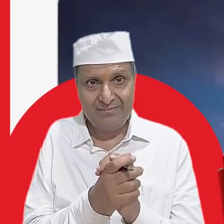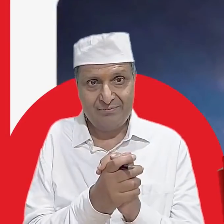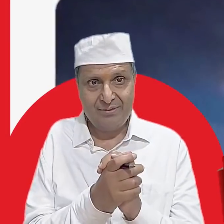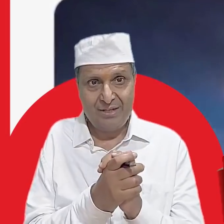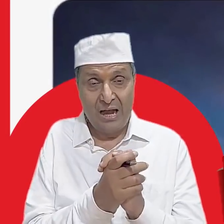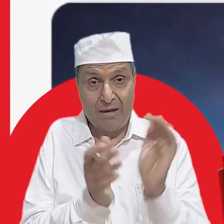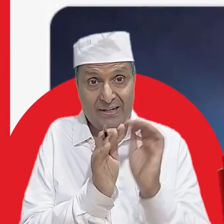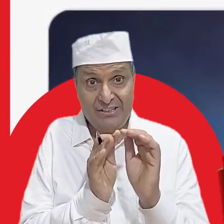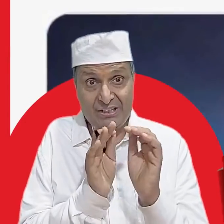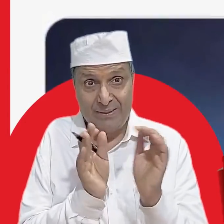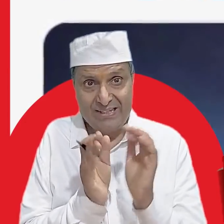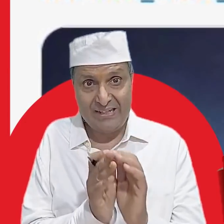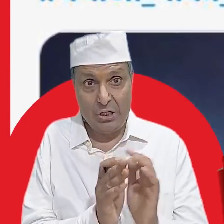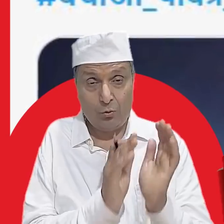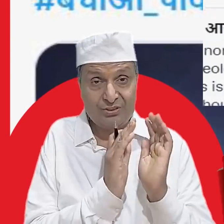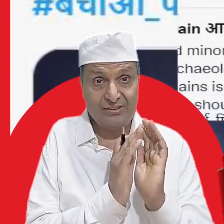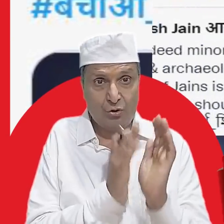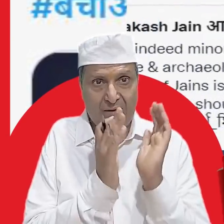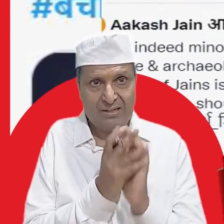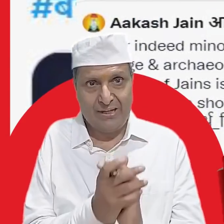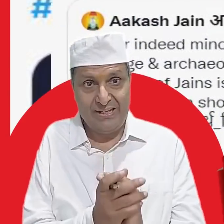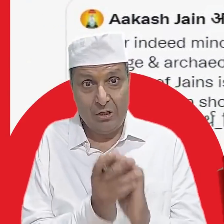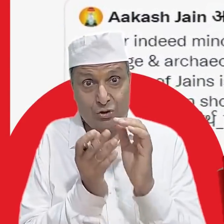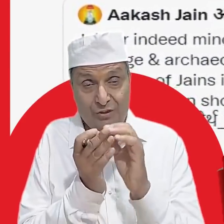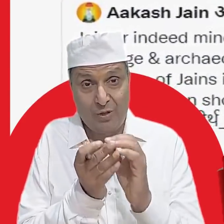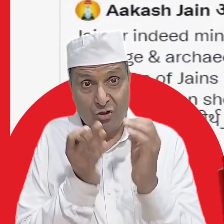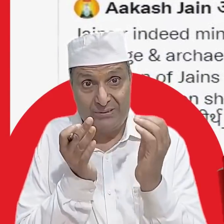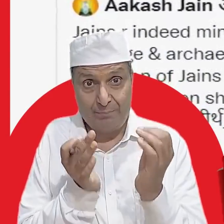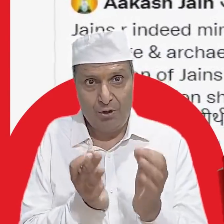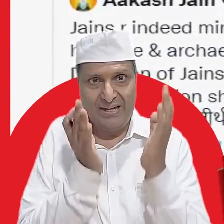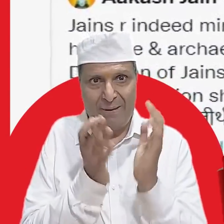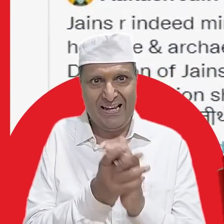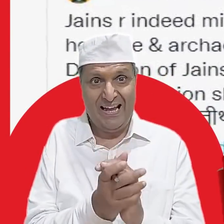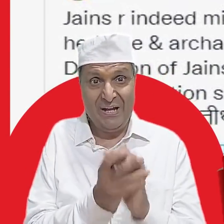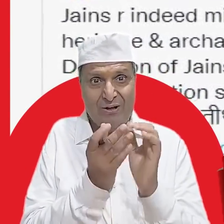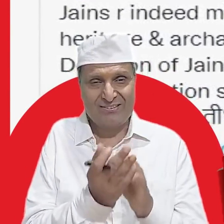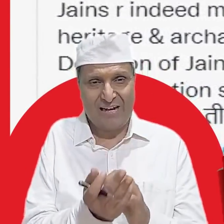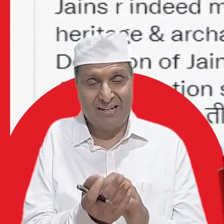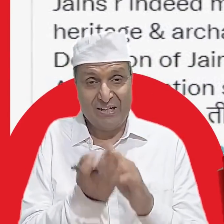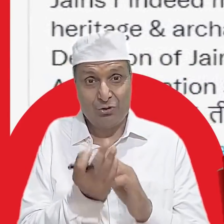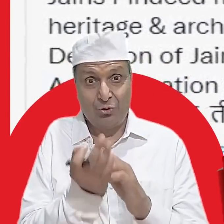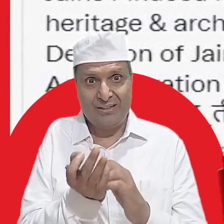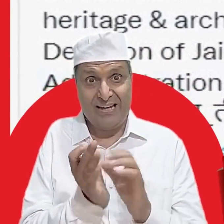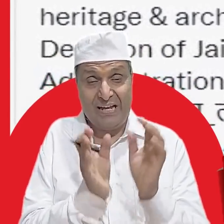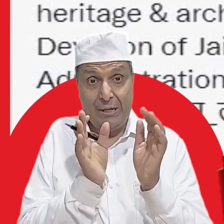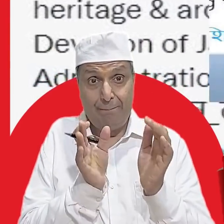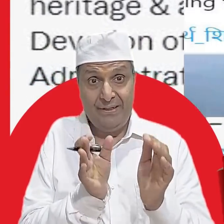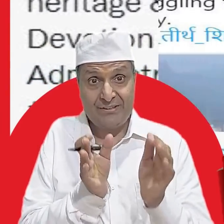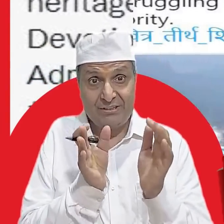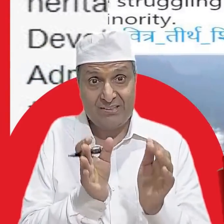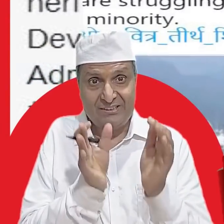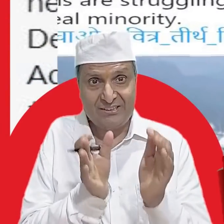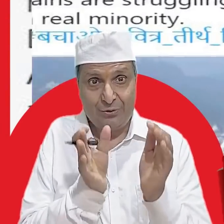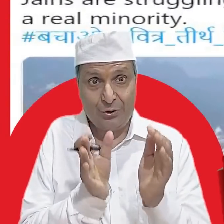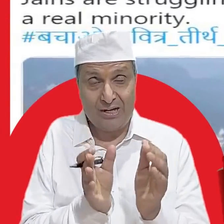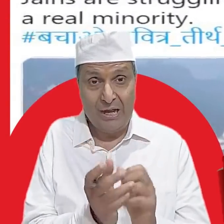जागी, अभी हमारे शीर्ष पर नहीं जाके कुछ संतों ने आवाज उठाई, कुछ विद्वान तो अभी तक बोल नहीं पा रहे हैं, और श्रावक कुछ उठकर आए हैं।